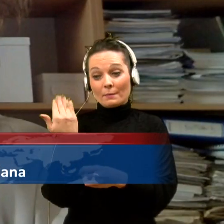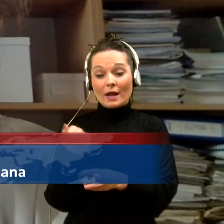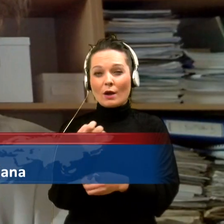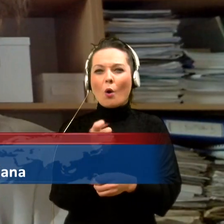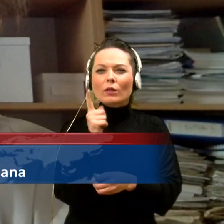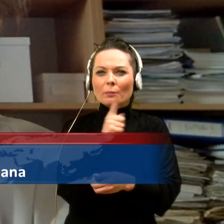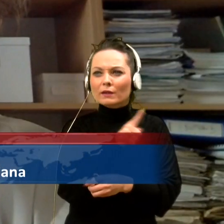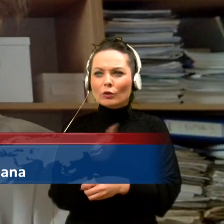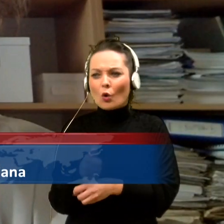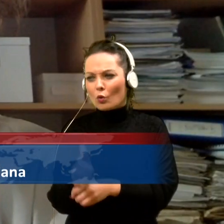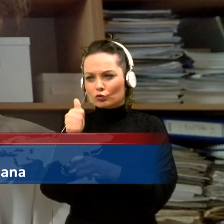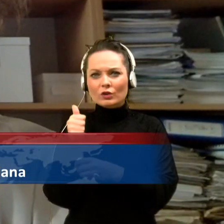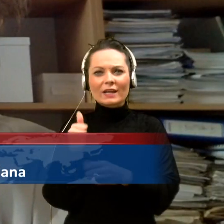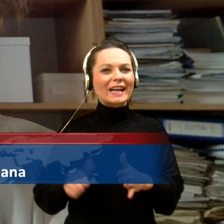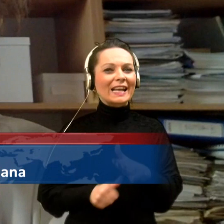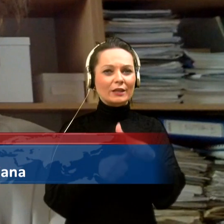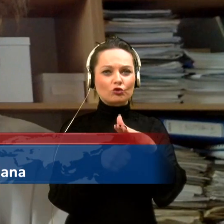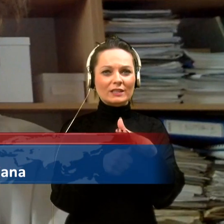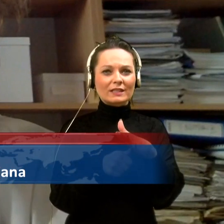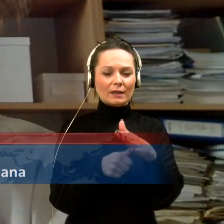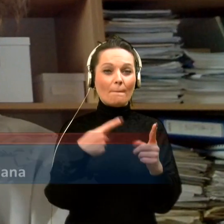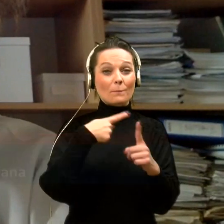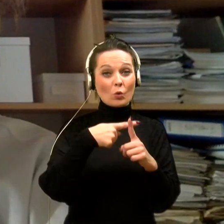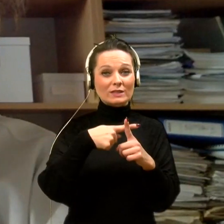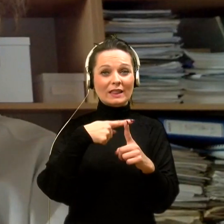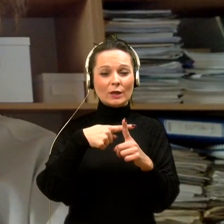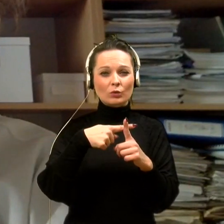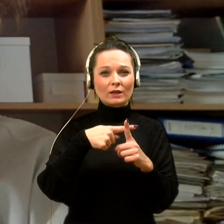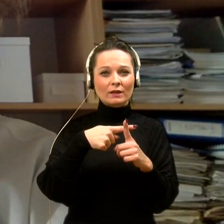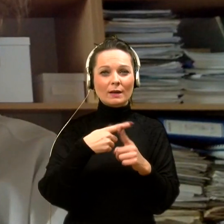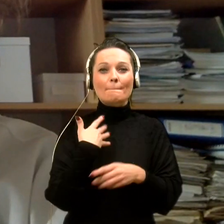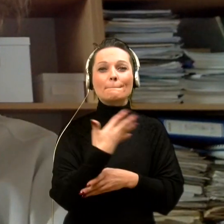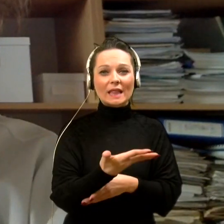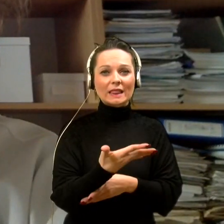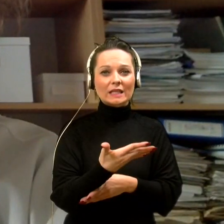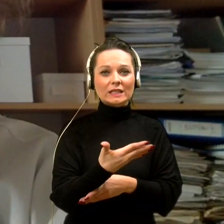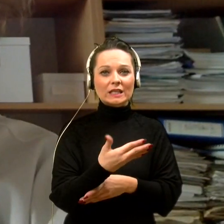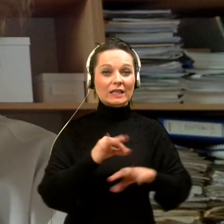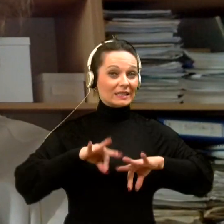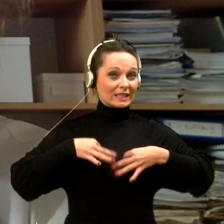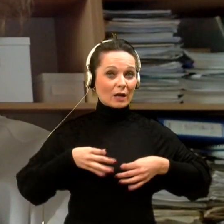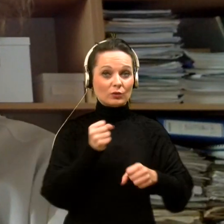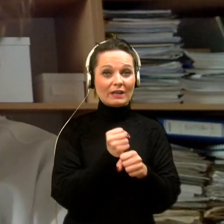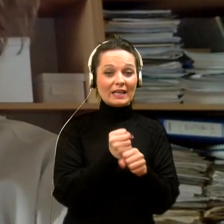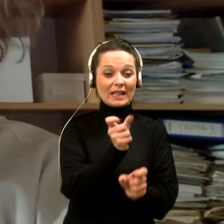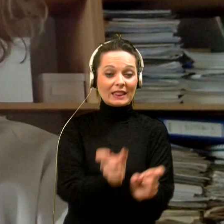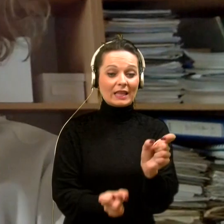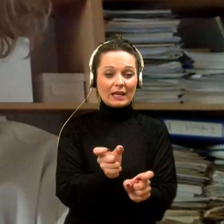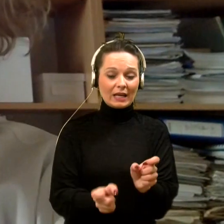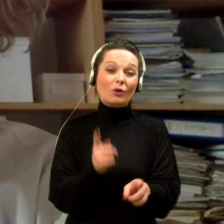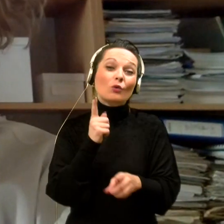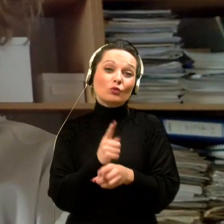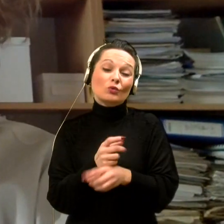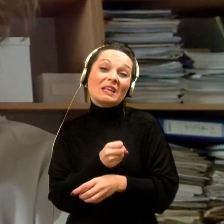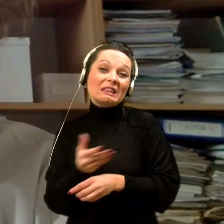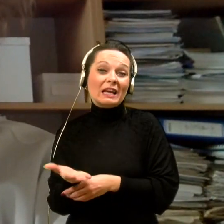do včeraj v kliničnem centru pozitivnih 50 zdravstvenih delavcev. Nekaj jih je